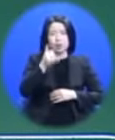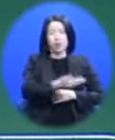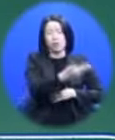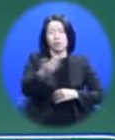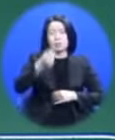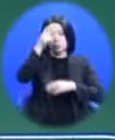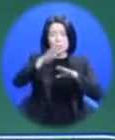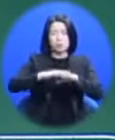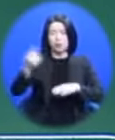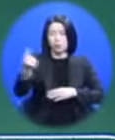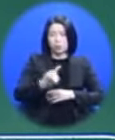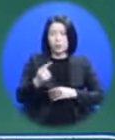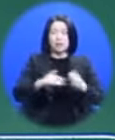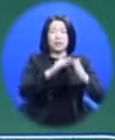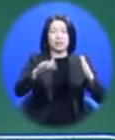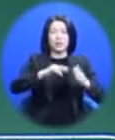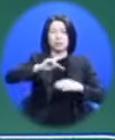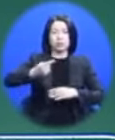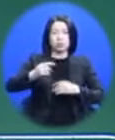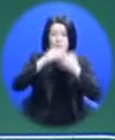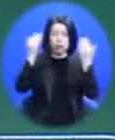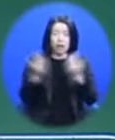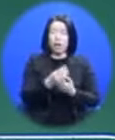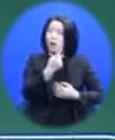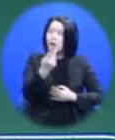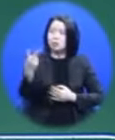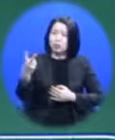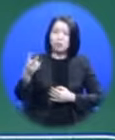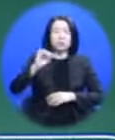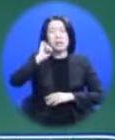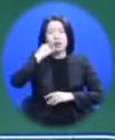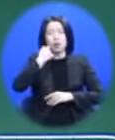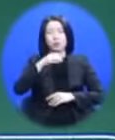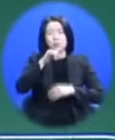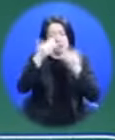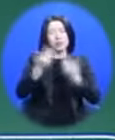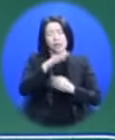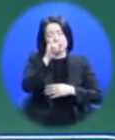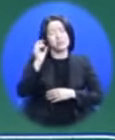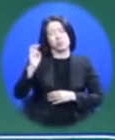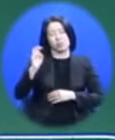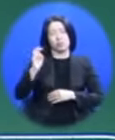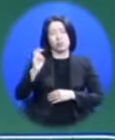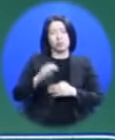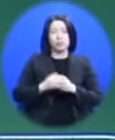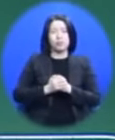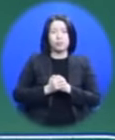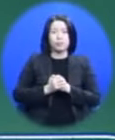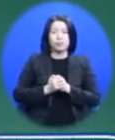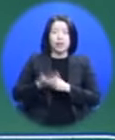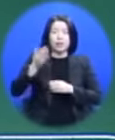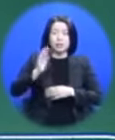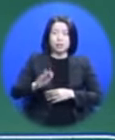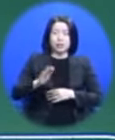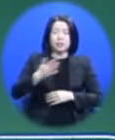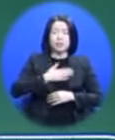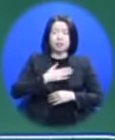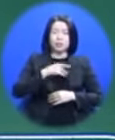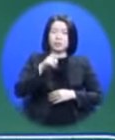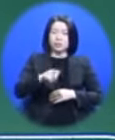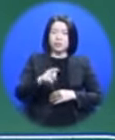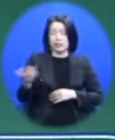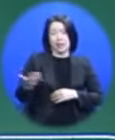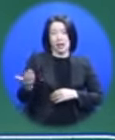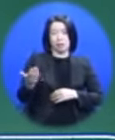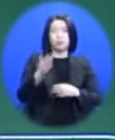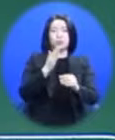가정에도 혹 다 한두 가지씩 어려움이 다 있을지 모르겠습니다. 그런데 저는 그 아픈